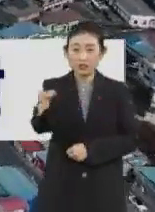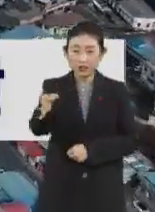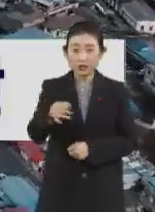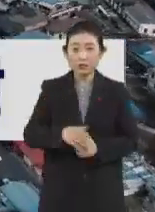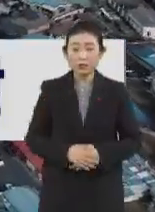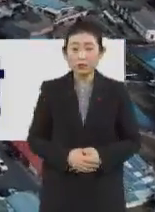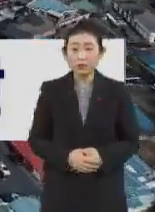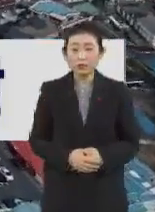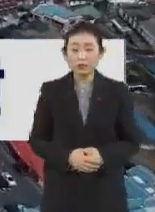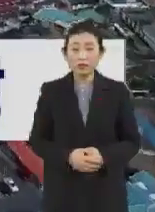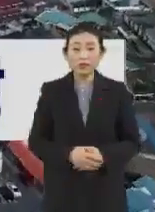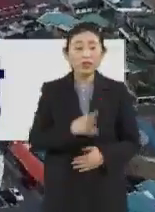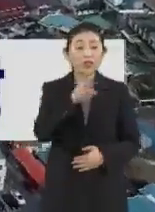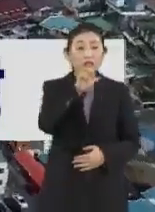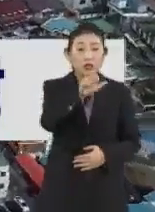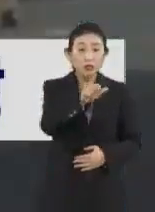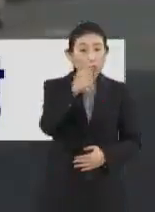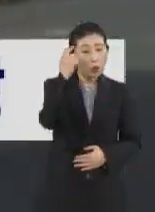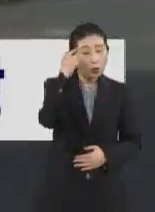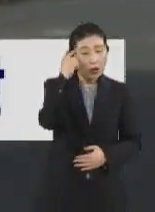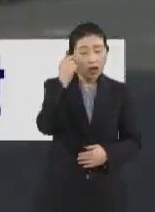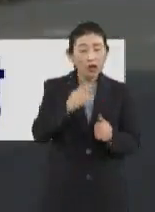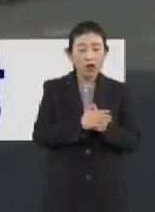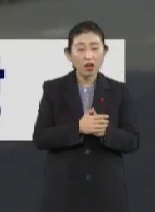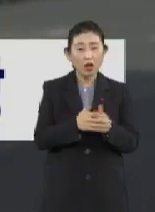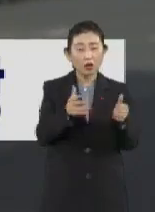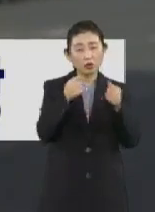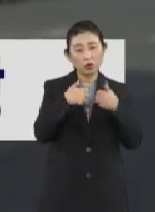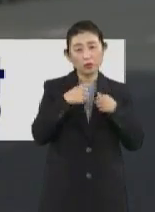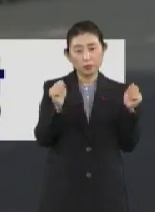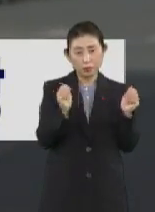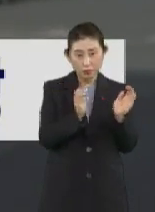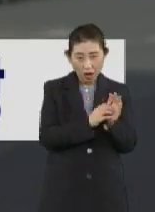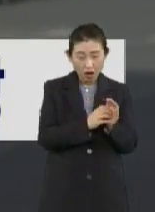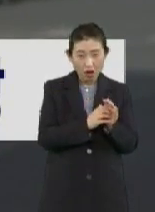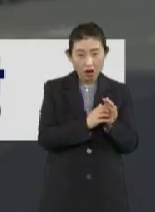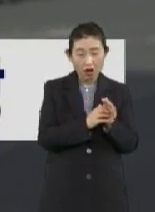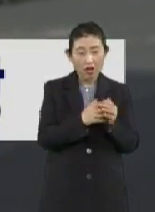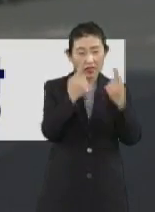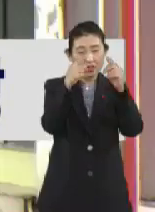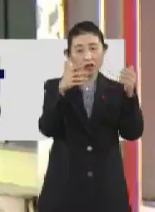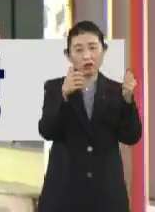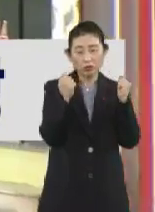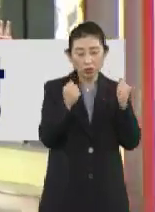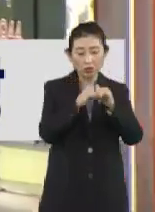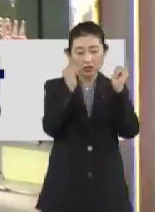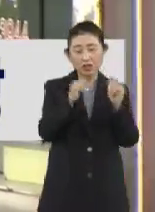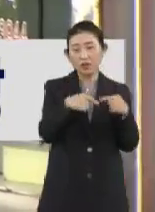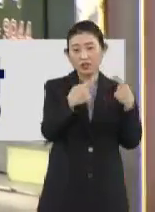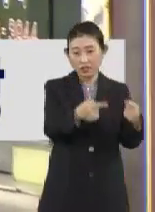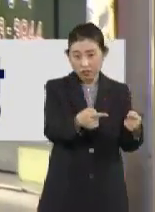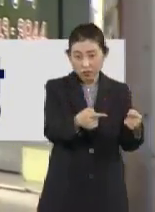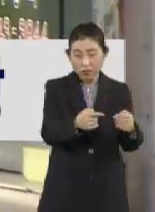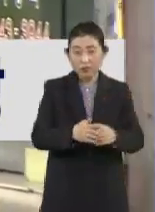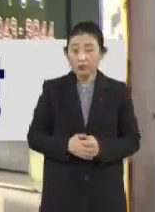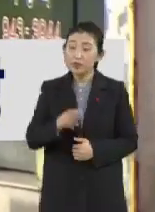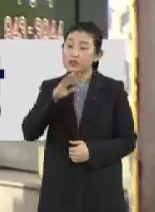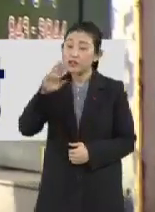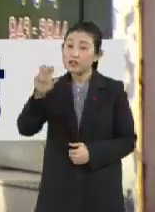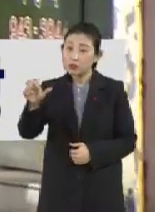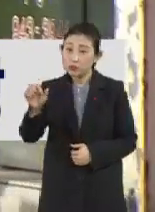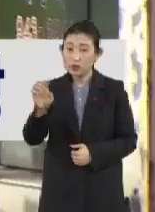지급하기로 했습니다 청양 분은 25세 청년 은 군생활을 마치 거나 대학 졸업 후 사회에 진출하는 시키고